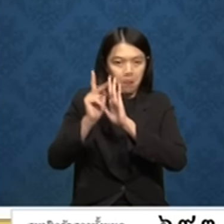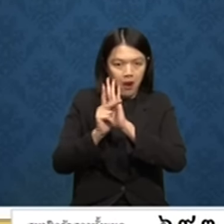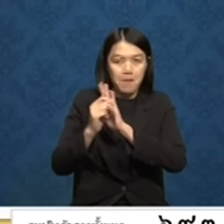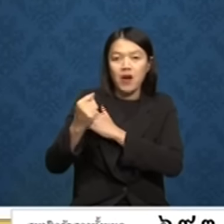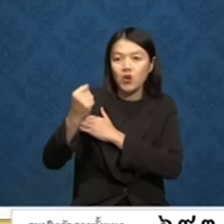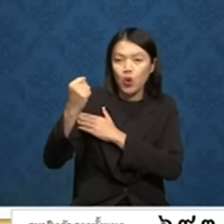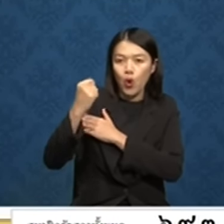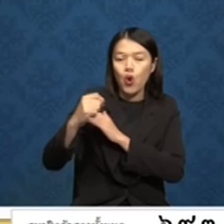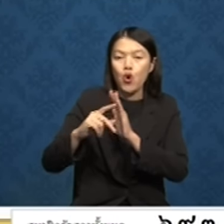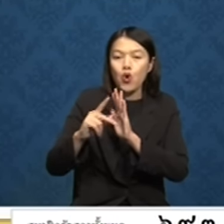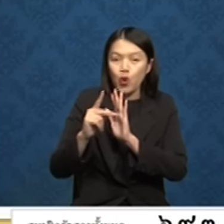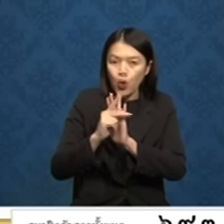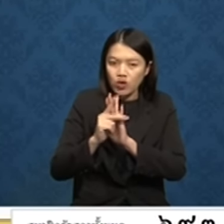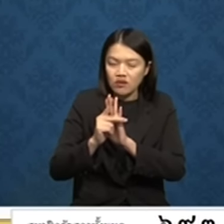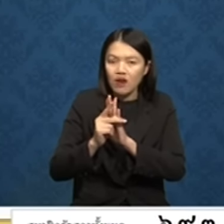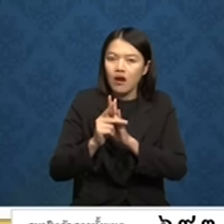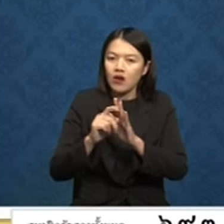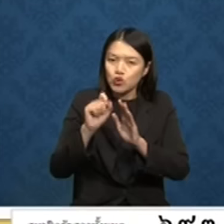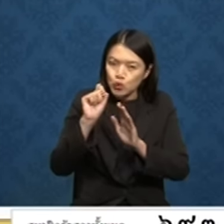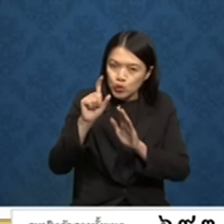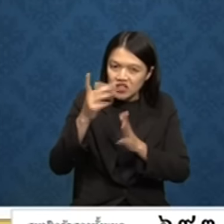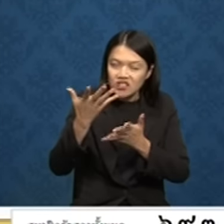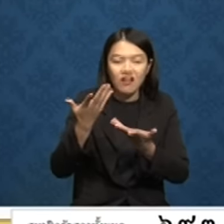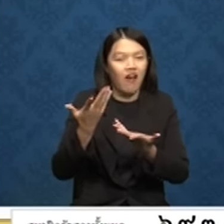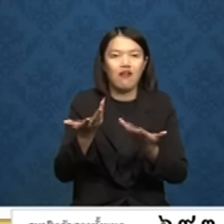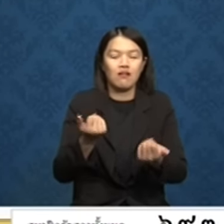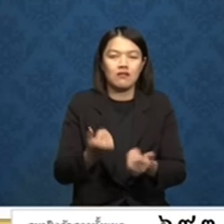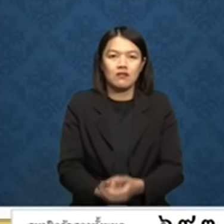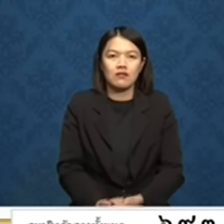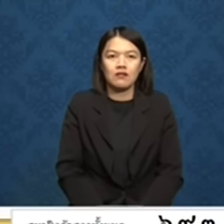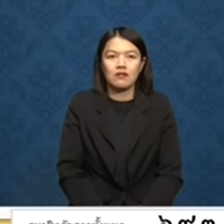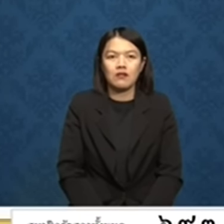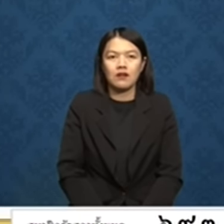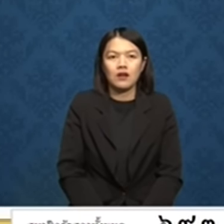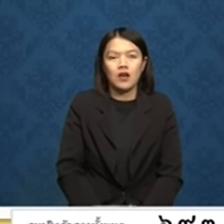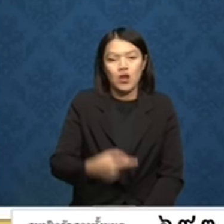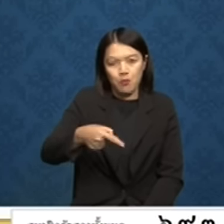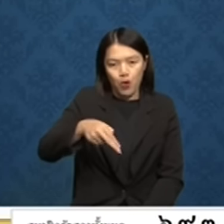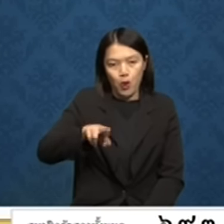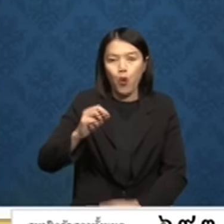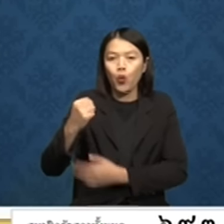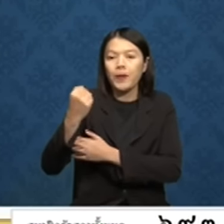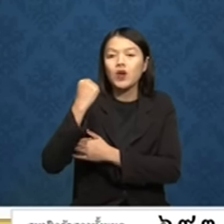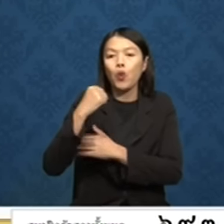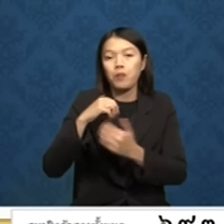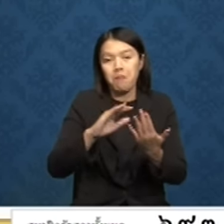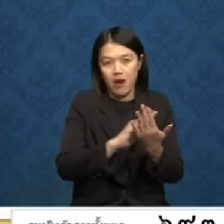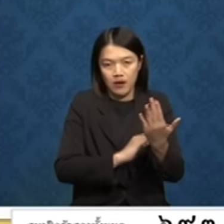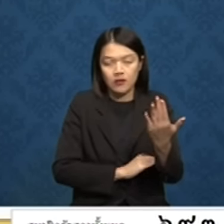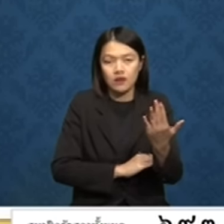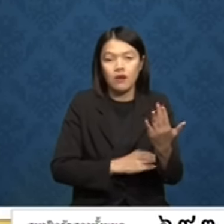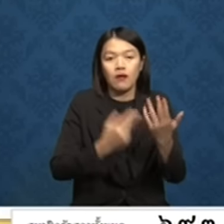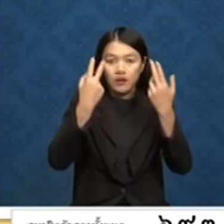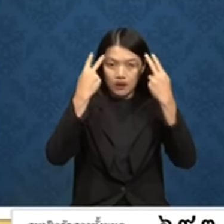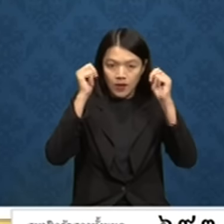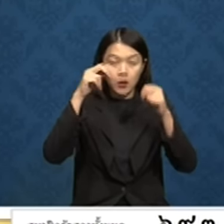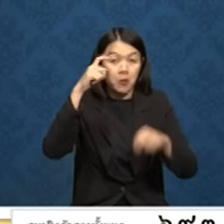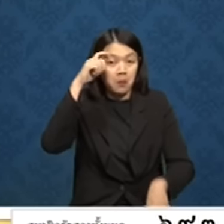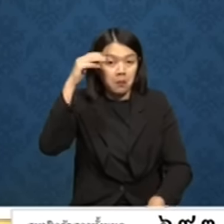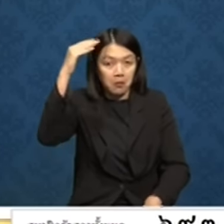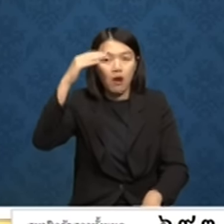ทั้งกฎอัยการศึกนะครับพ.ร.ก.ฉุกเฉินที่ใช้อยู่และพ.ร.บ.ความมั่นคงภายในซึ่งต่อให้ท่านนายกเศรษฐาปัดตกไป